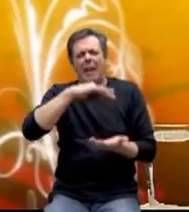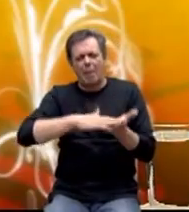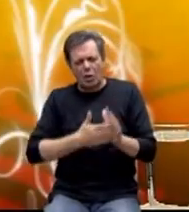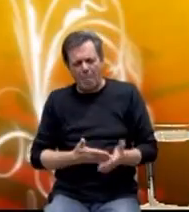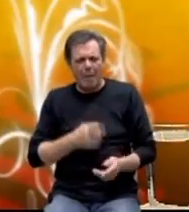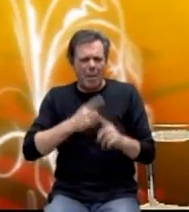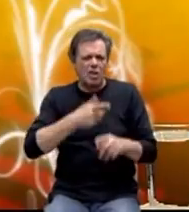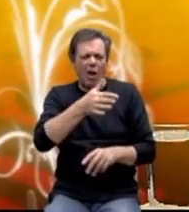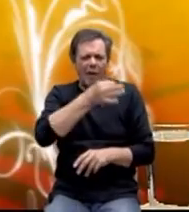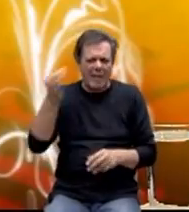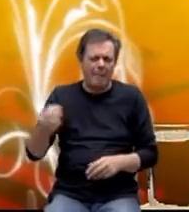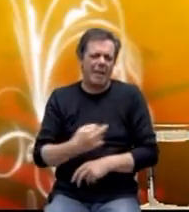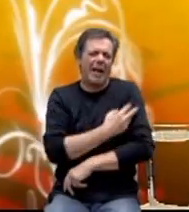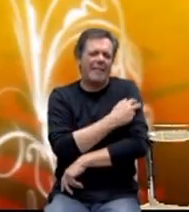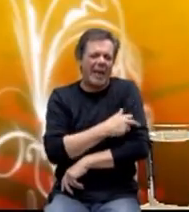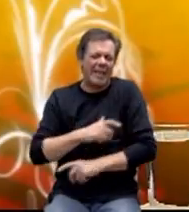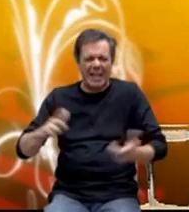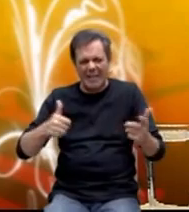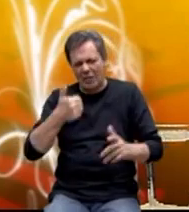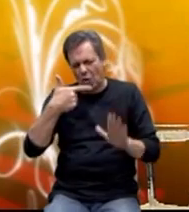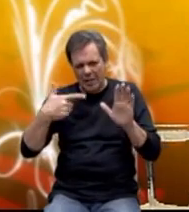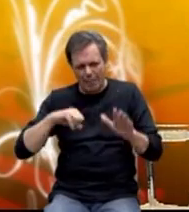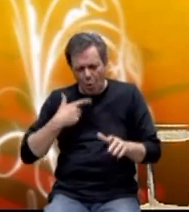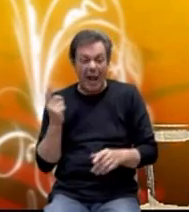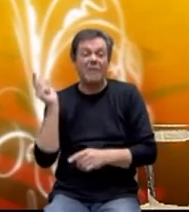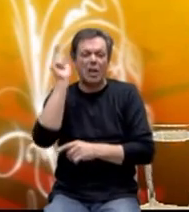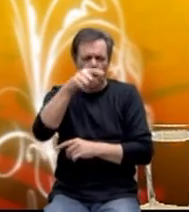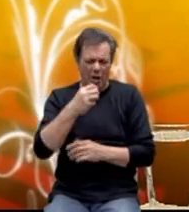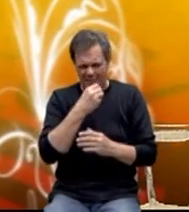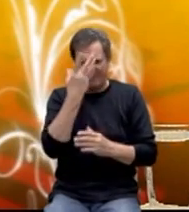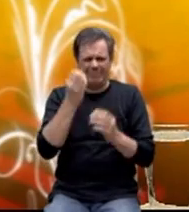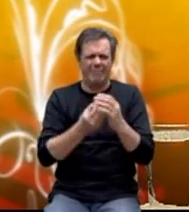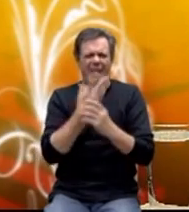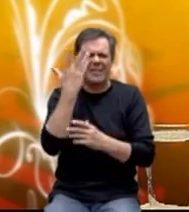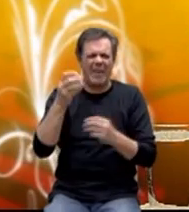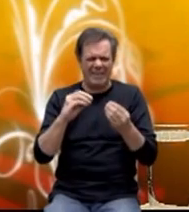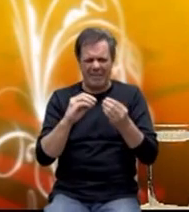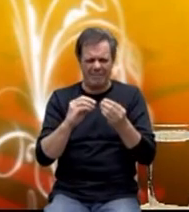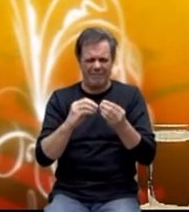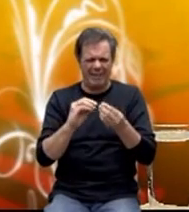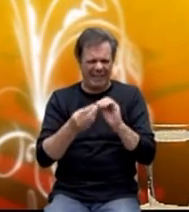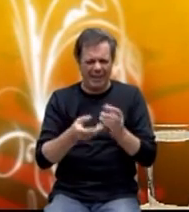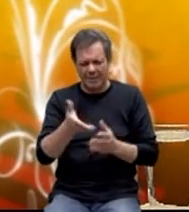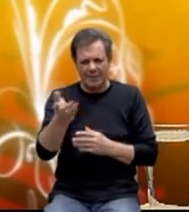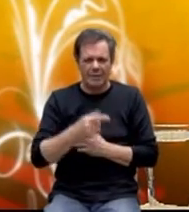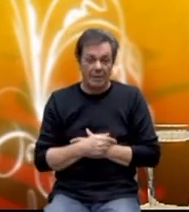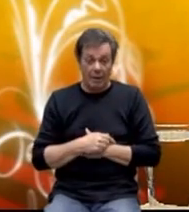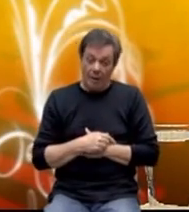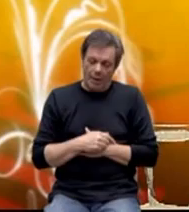kad hitna slavi 107 uh-huh. godina, vi ste se pojavili, kaže da ste možda bar malo imali